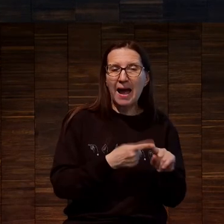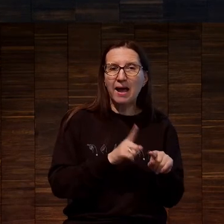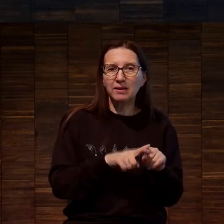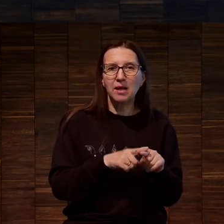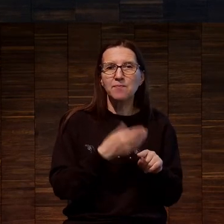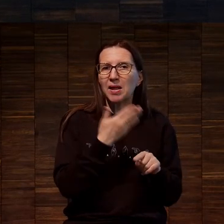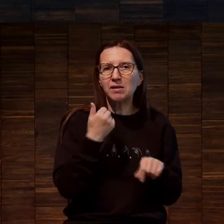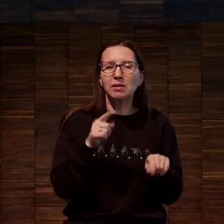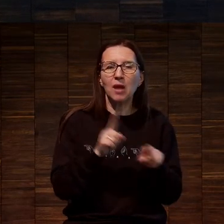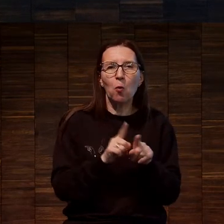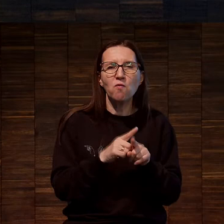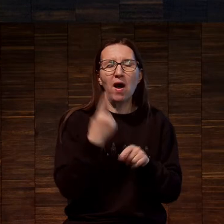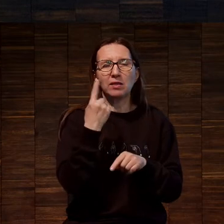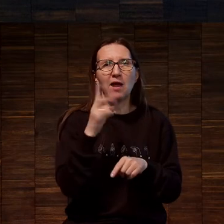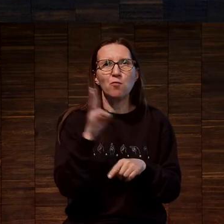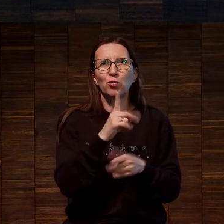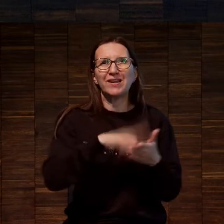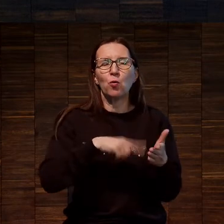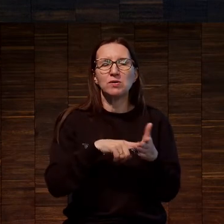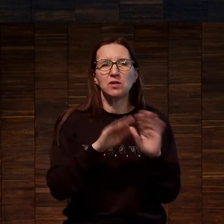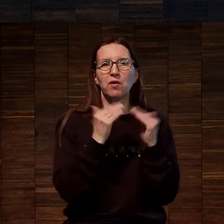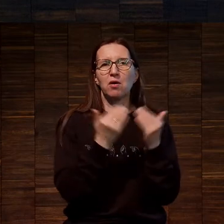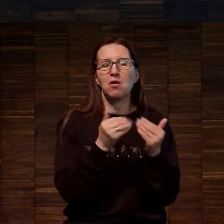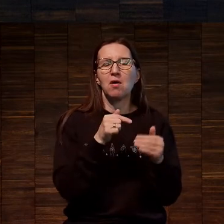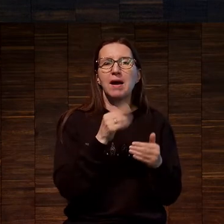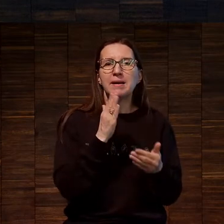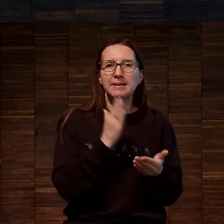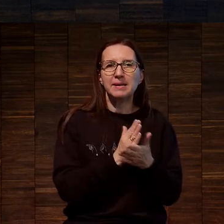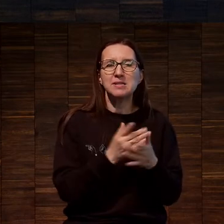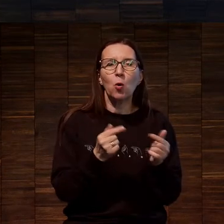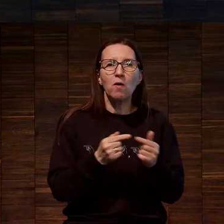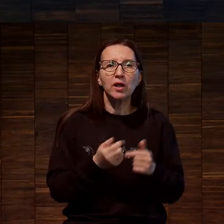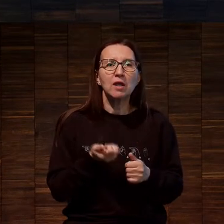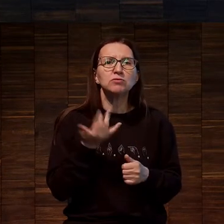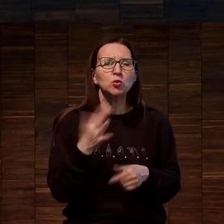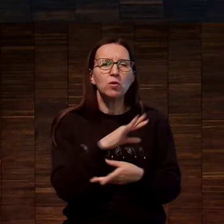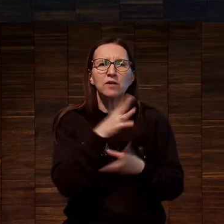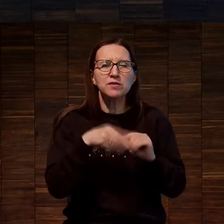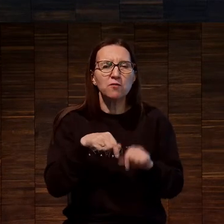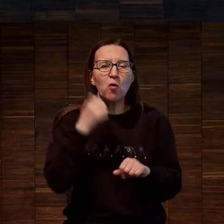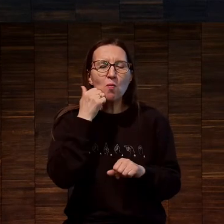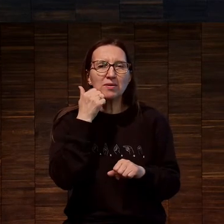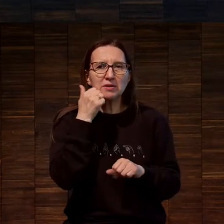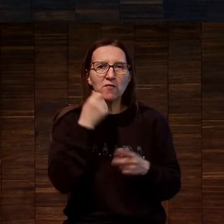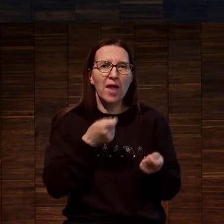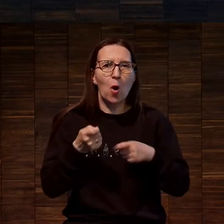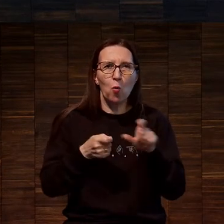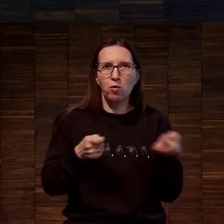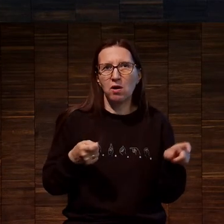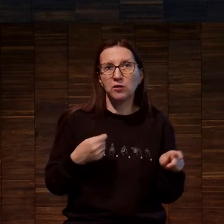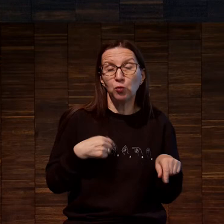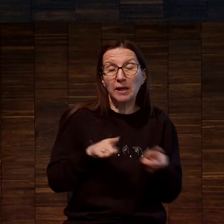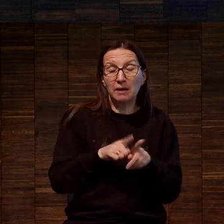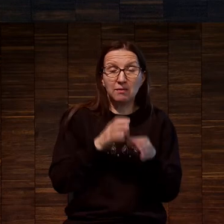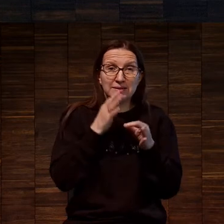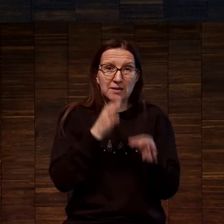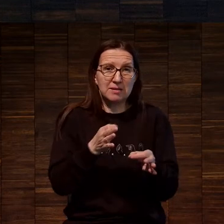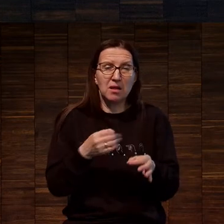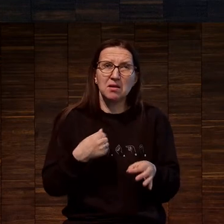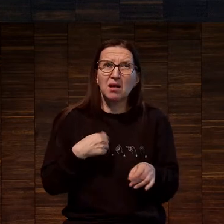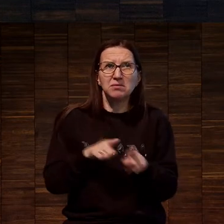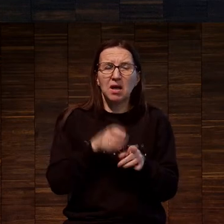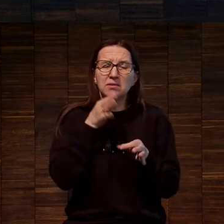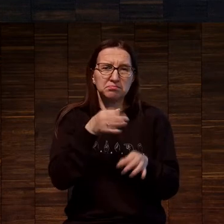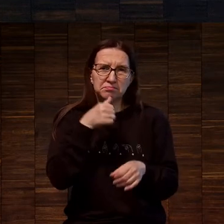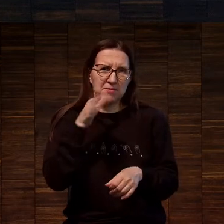знаете, религиозного заведения под системой кураторства. Есть конкретно, сколько в Москве кураторов? Ну, я бы не так сказала. Вот мы смотрим, я бы так не